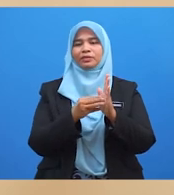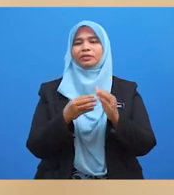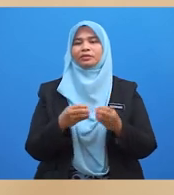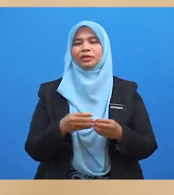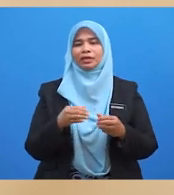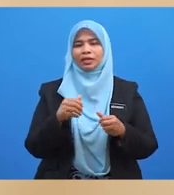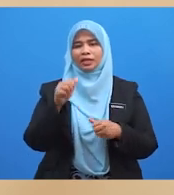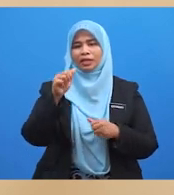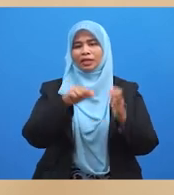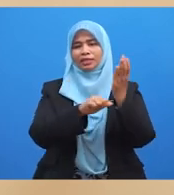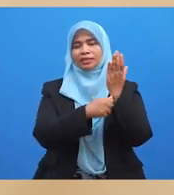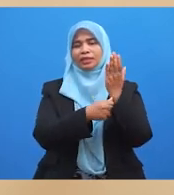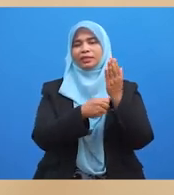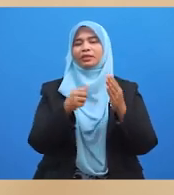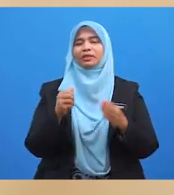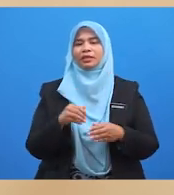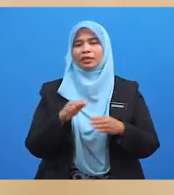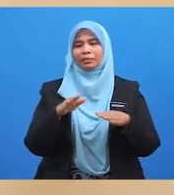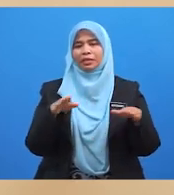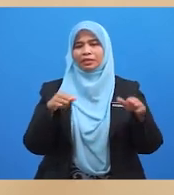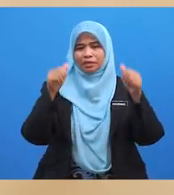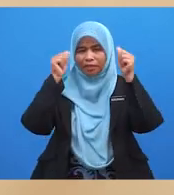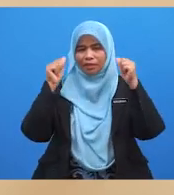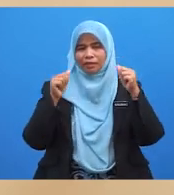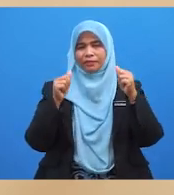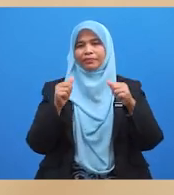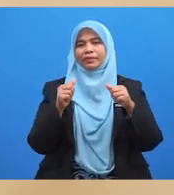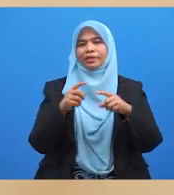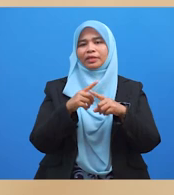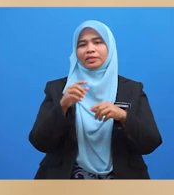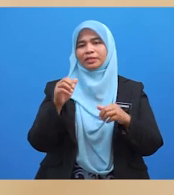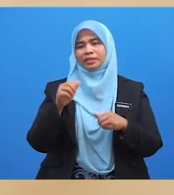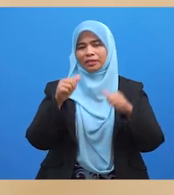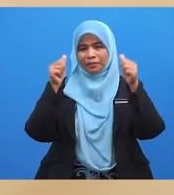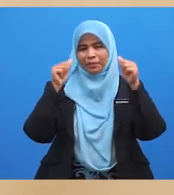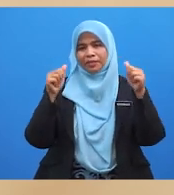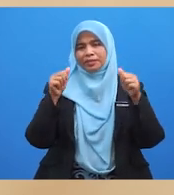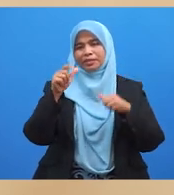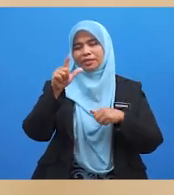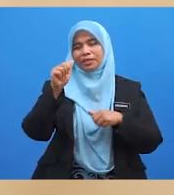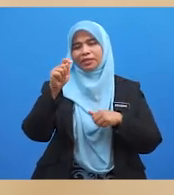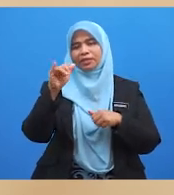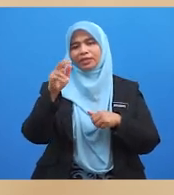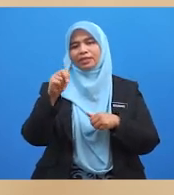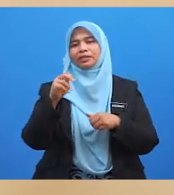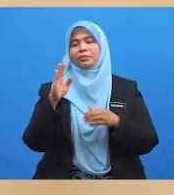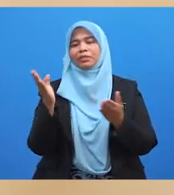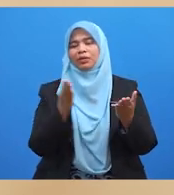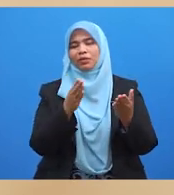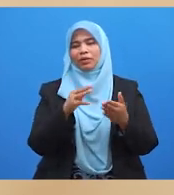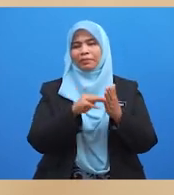berasal dari bahasa Melayu atau bahasa Arab, tetapi berasal dari bahasa Latin yang membawa